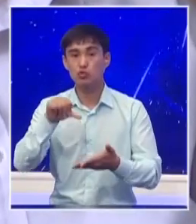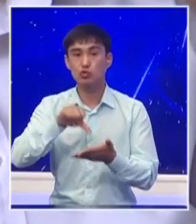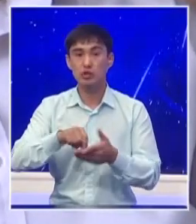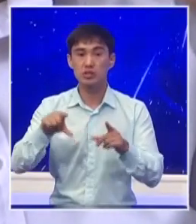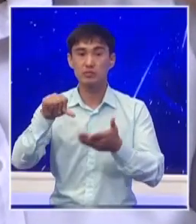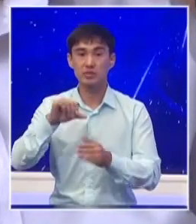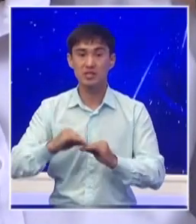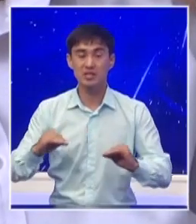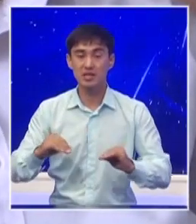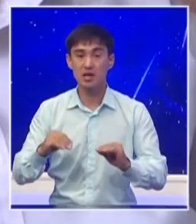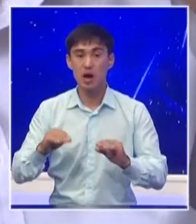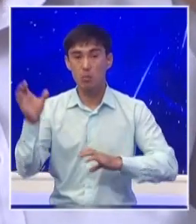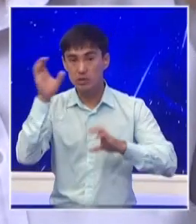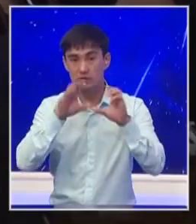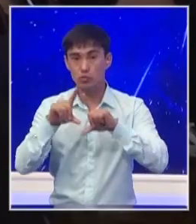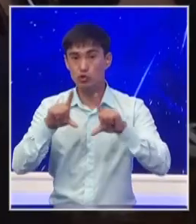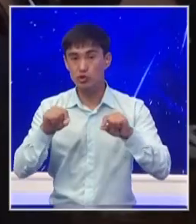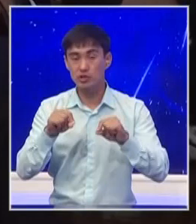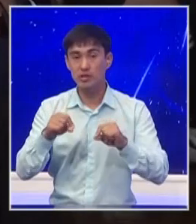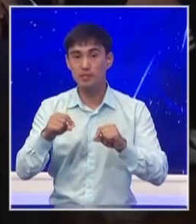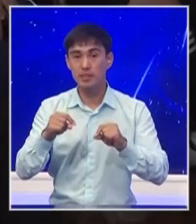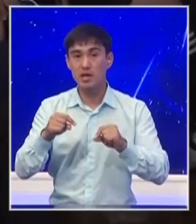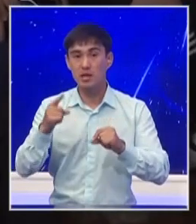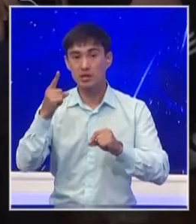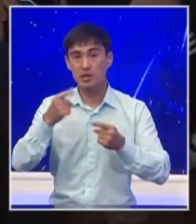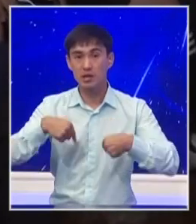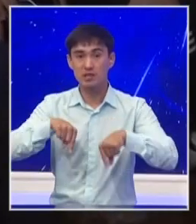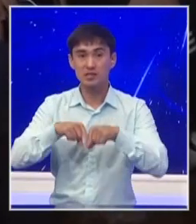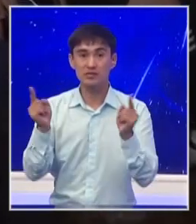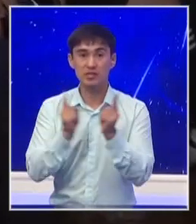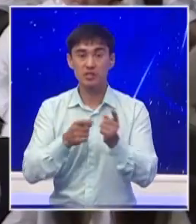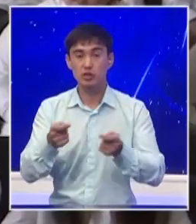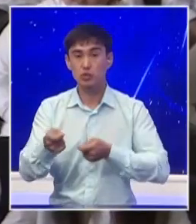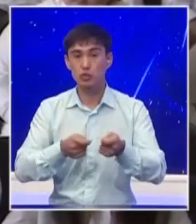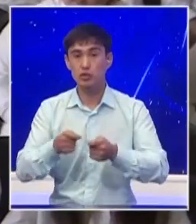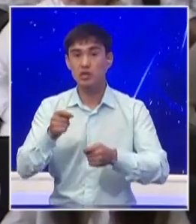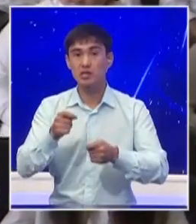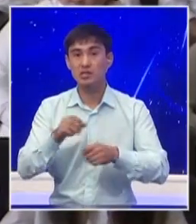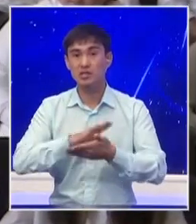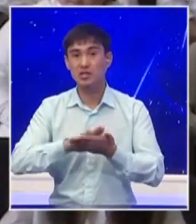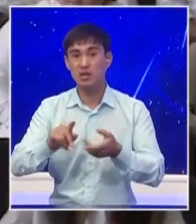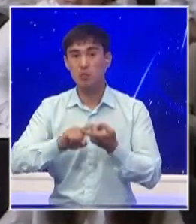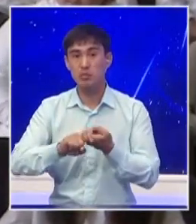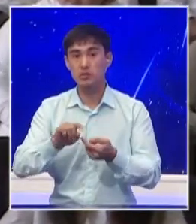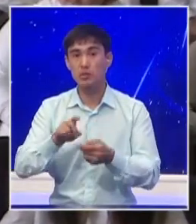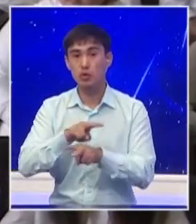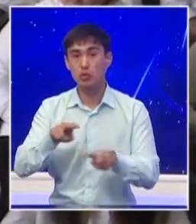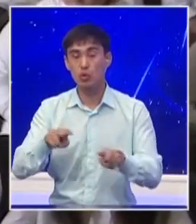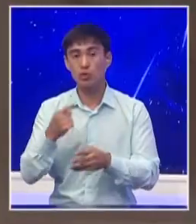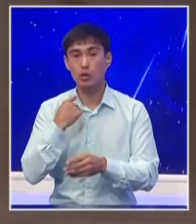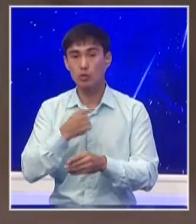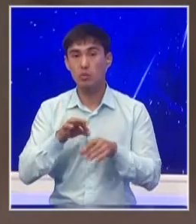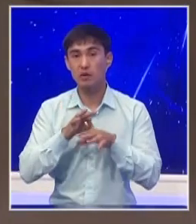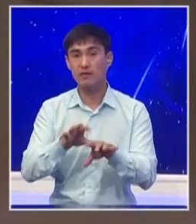участием школьников образовательного учреждения. Инициаторы встречи, сотрудники управления санитарно-эпидемиологического контроля города Талдыкурган, провели